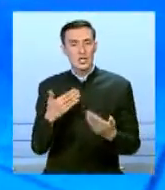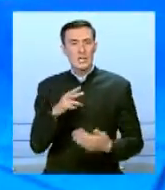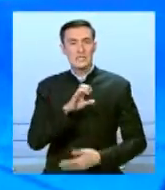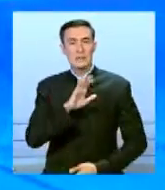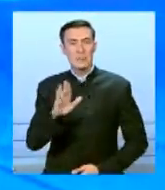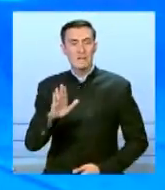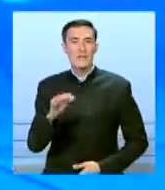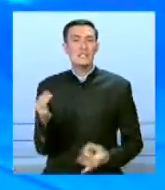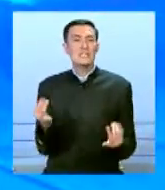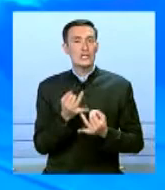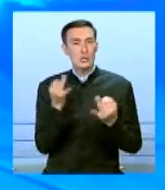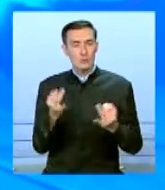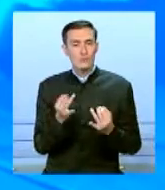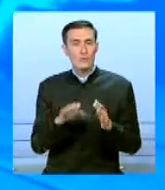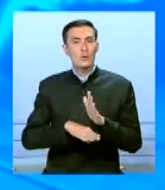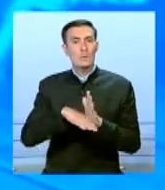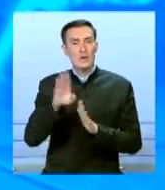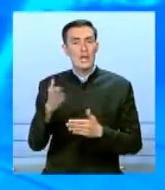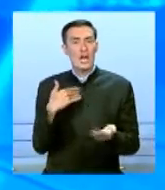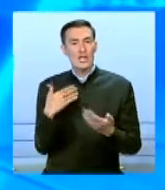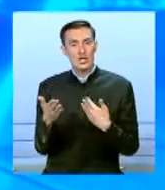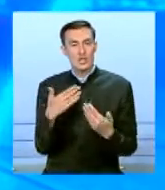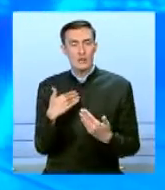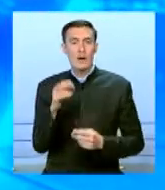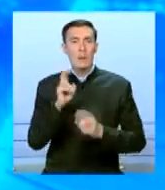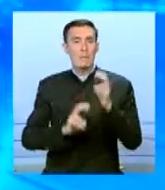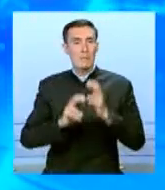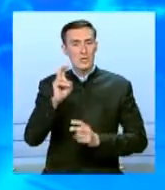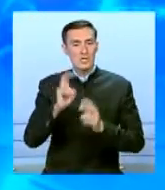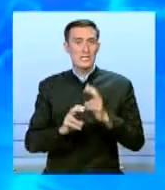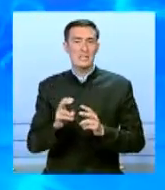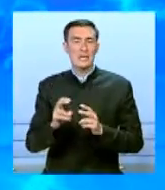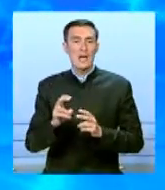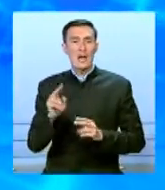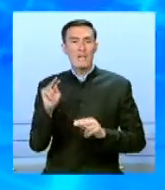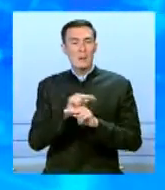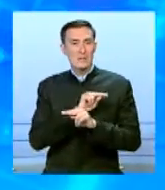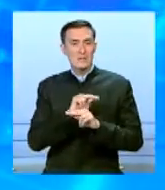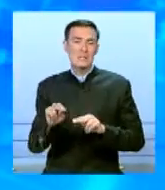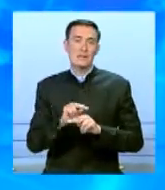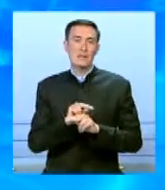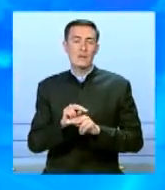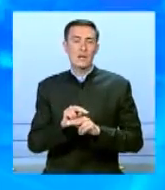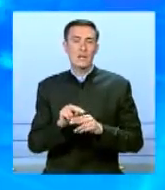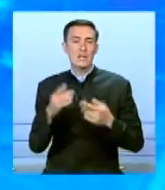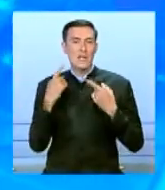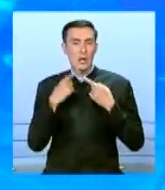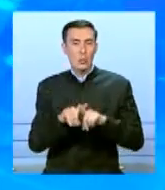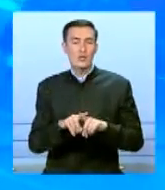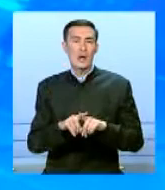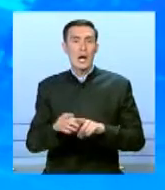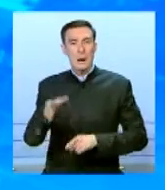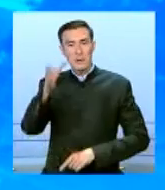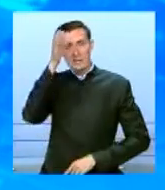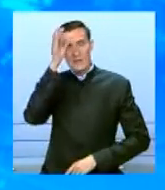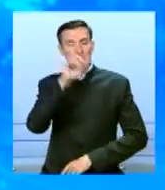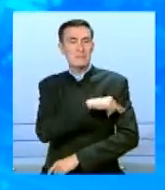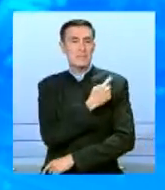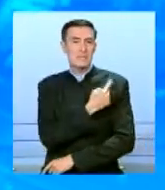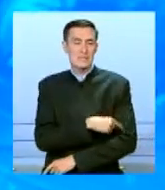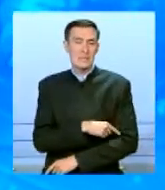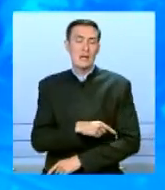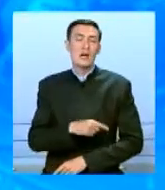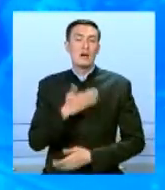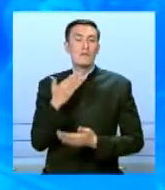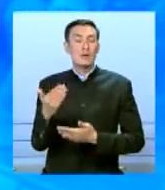Назарбаев выразил заинтересованность в укреплении отношений в промышленности, фармацевтике, информационных технологиях, образовании и медицине. В свою